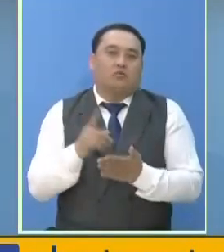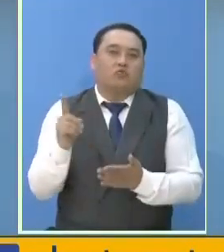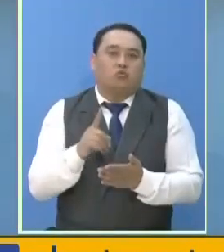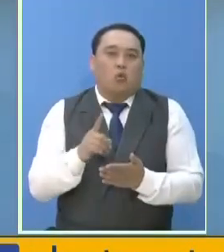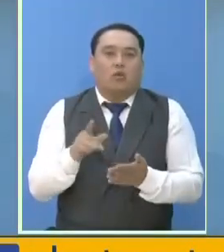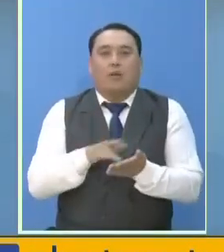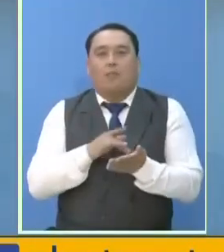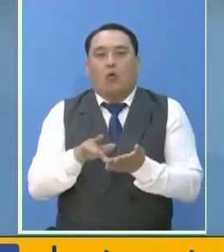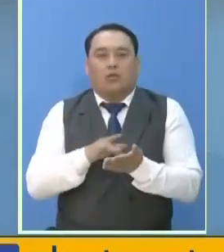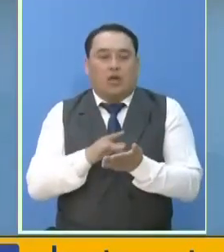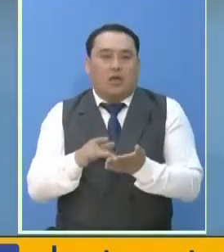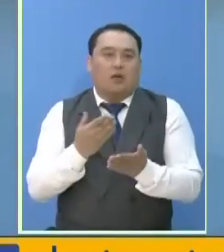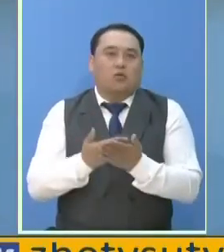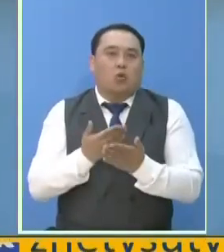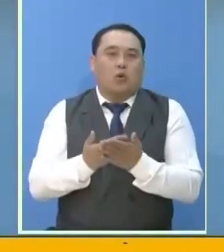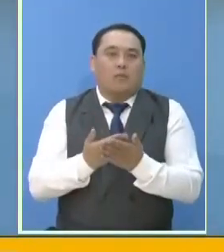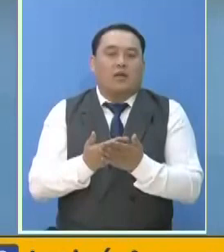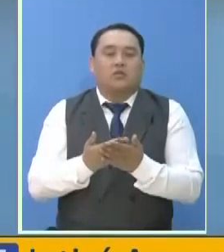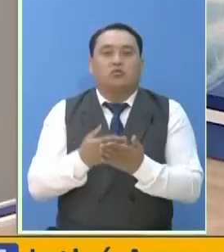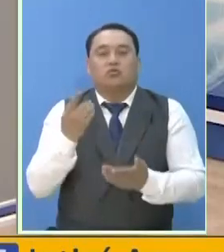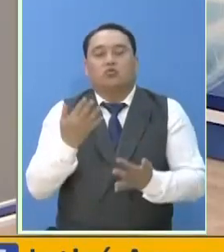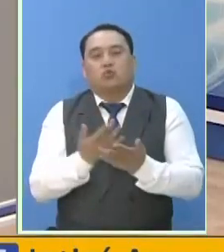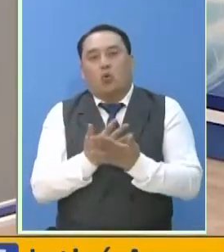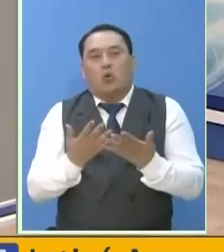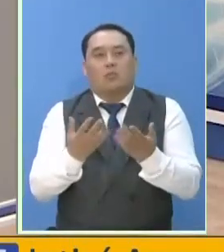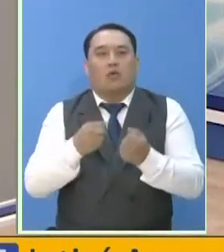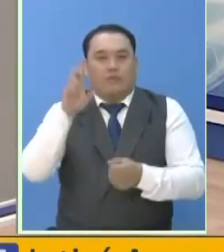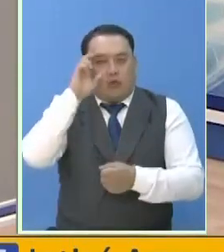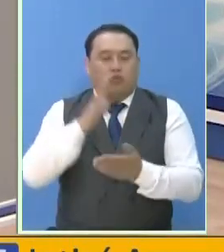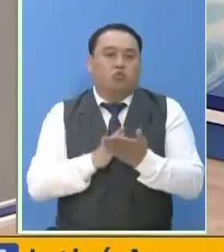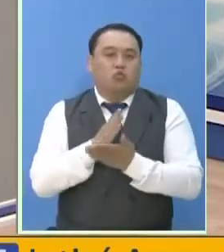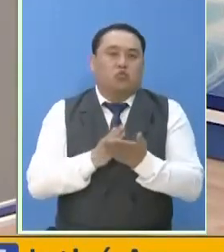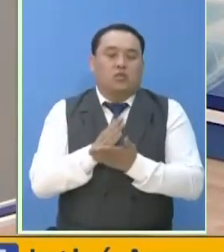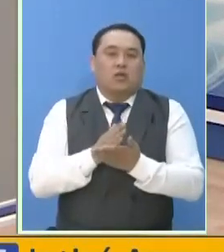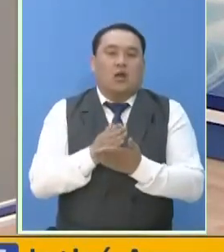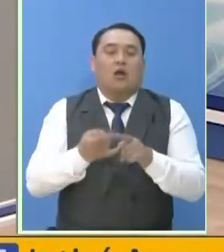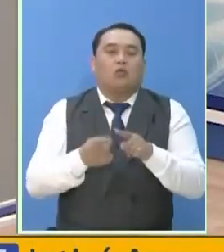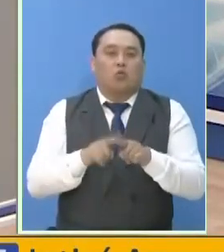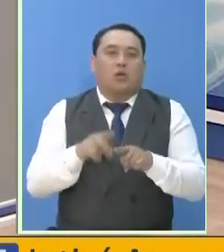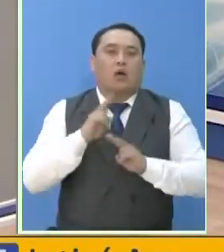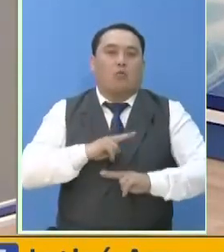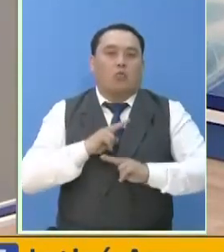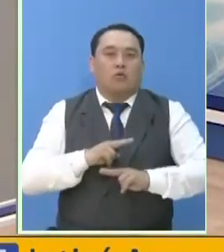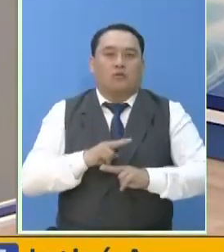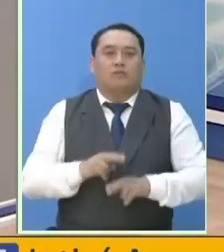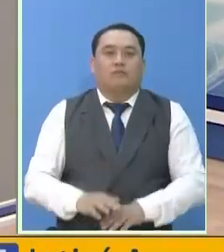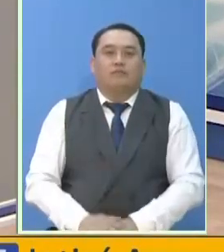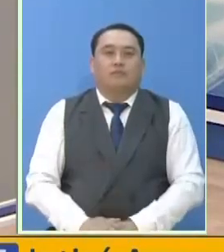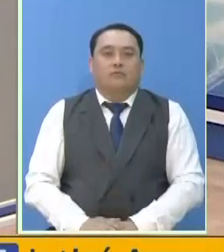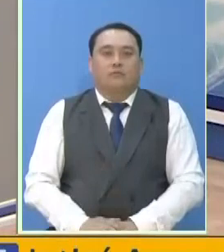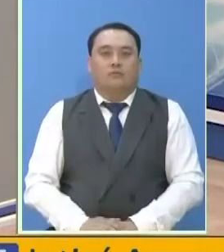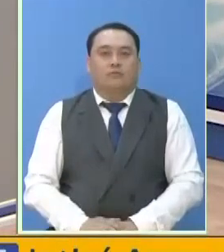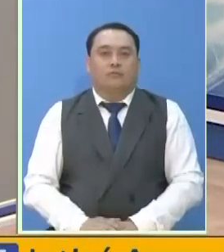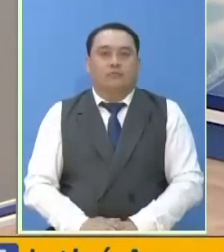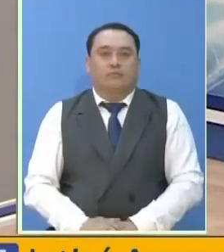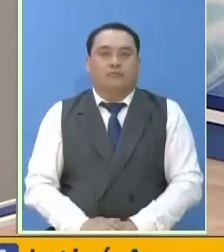не бухгалтерия, и там, но примерно как сколько будет получать государственный служащий, который работает внизу. Вот.